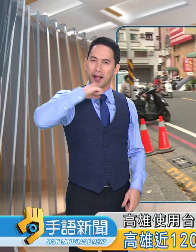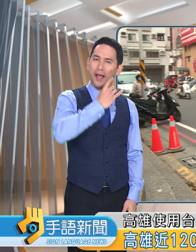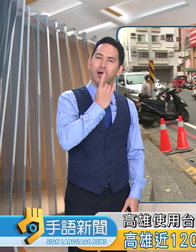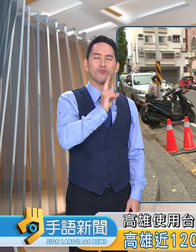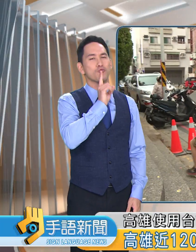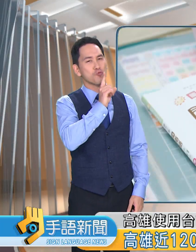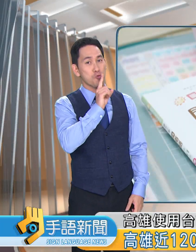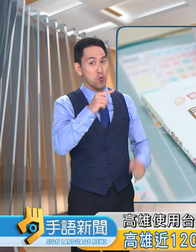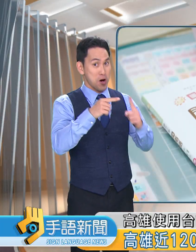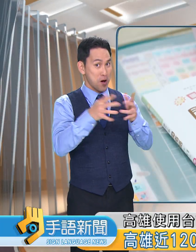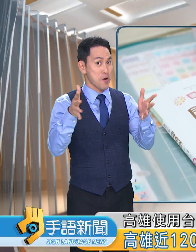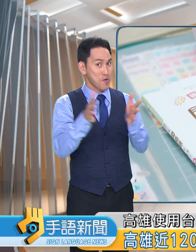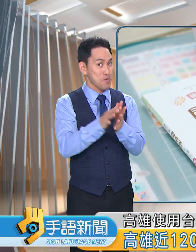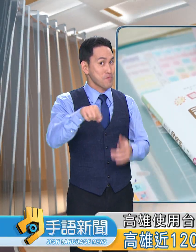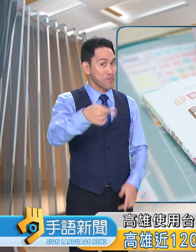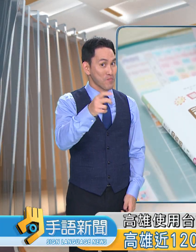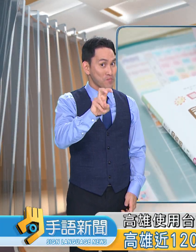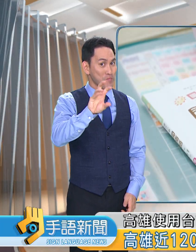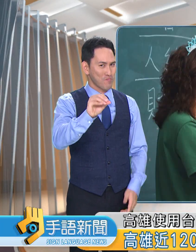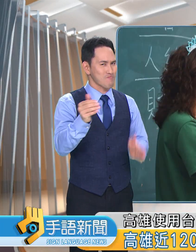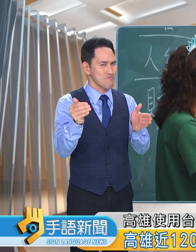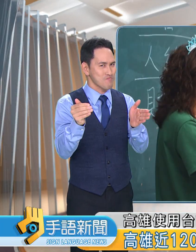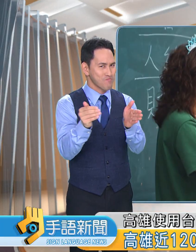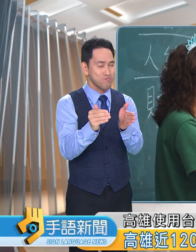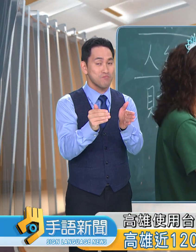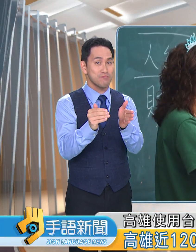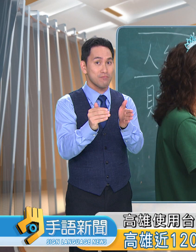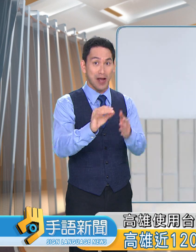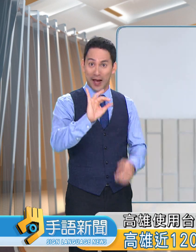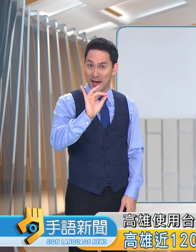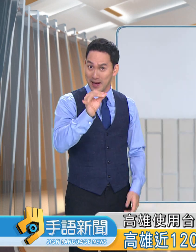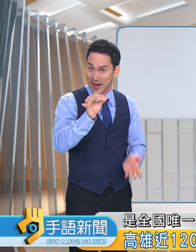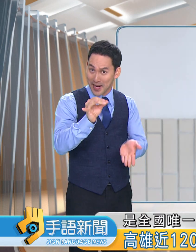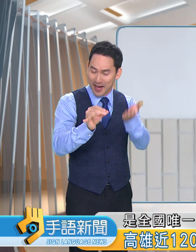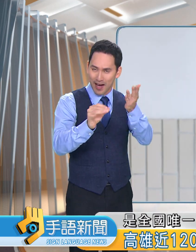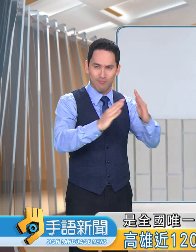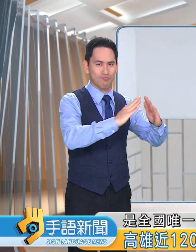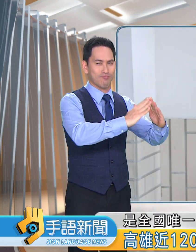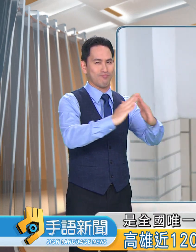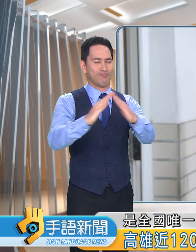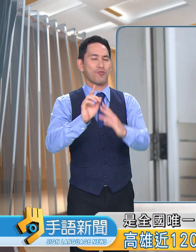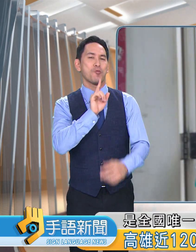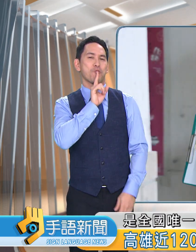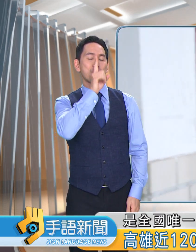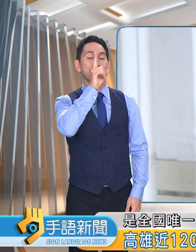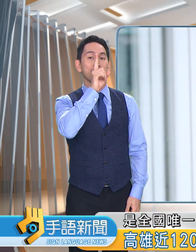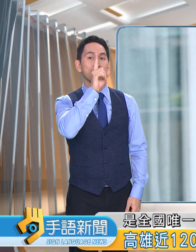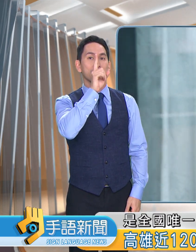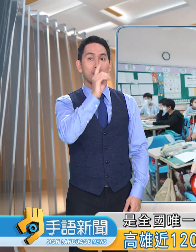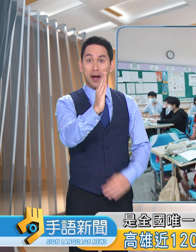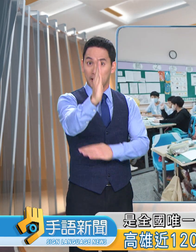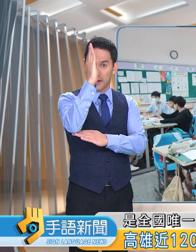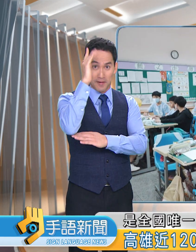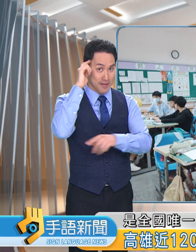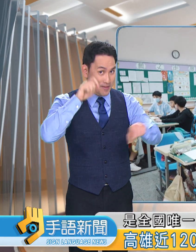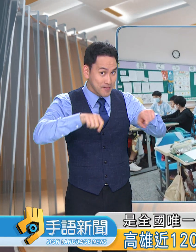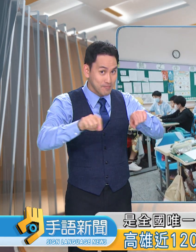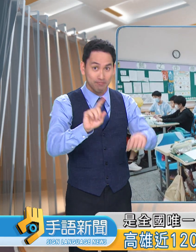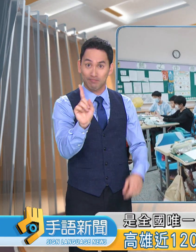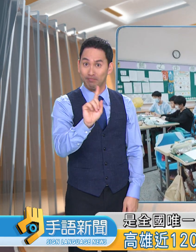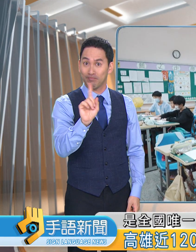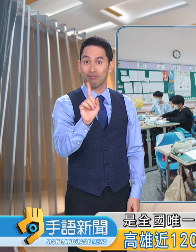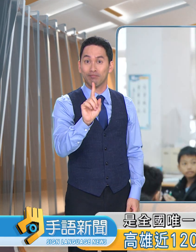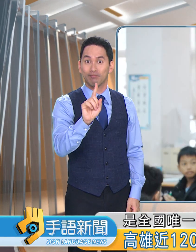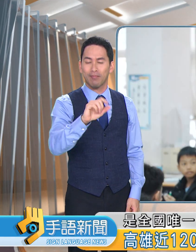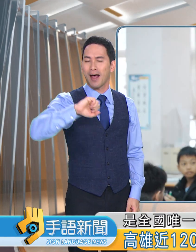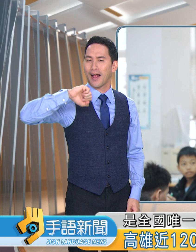高雄使用台语的人口将近120万人，是全国唯一台语使用超过100万人的城